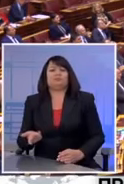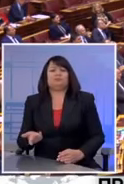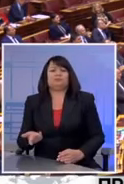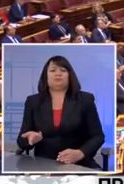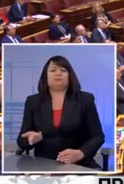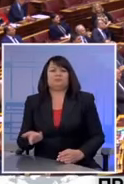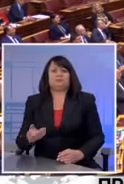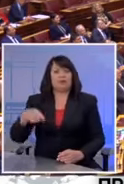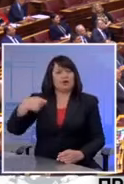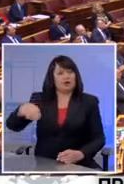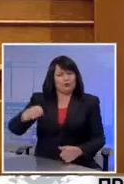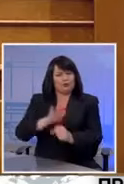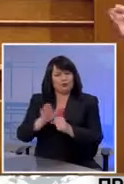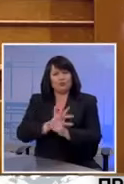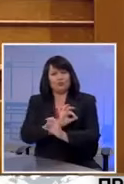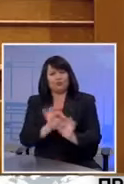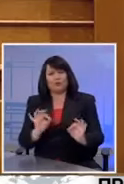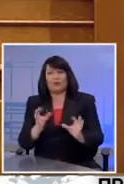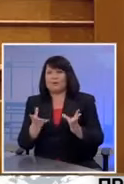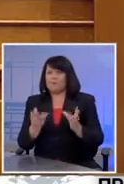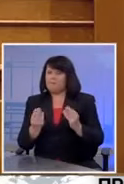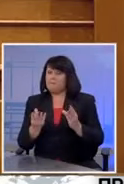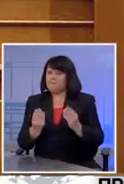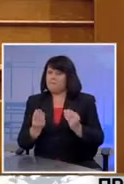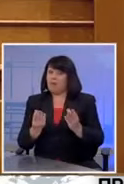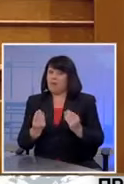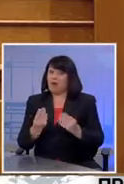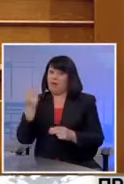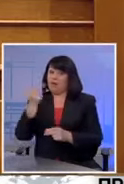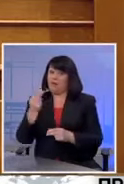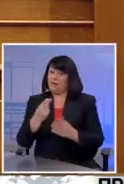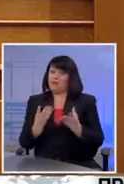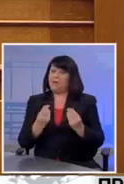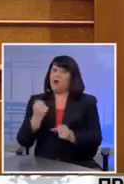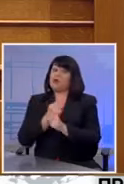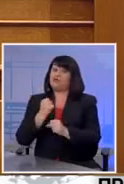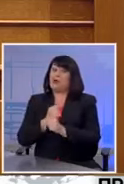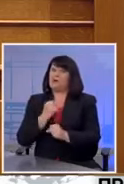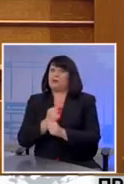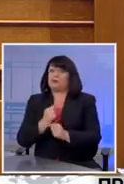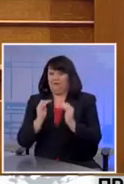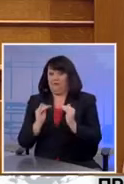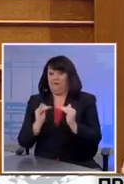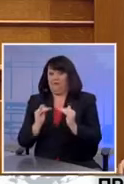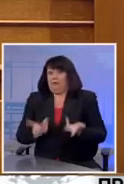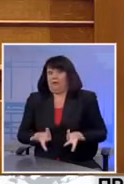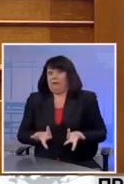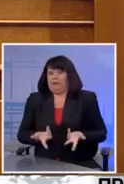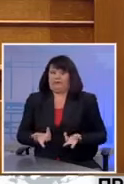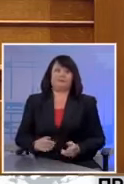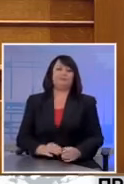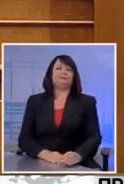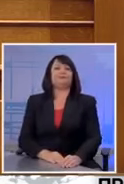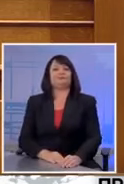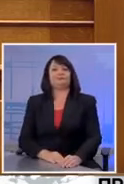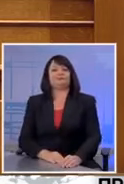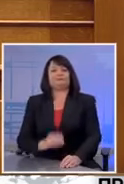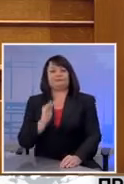Δεν αμφισβητώ την νομική του επάρκεια, αλλά σαν πολλές δουλειές δεν μαζεύει ο κύριος Μπατζουράνης. Τελευταία. Λοιπόν, κύριε